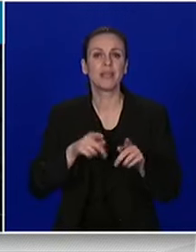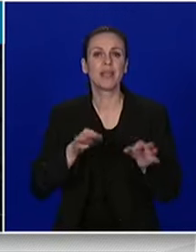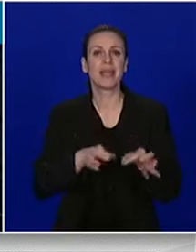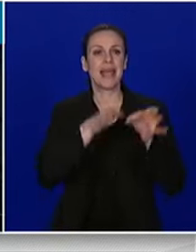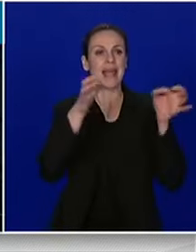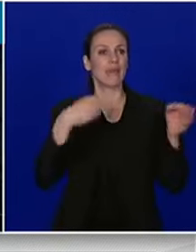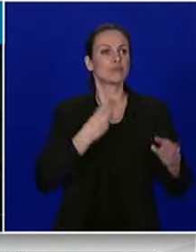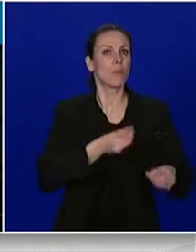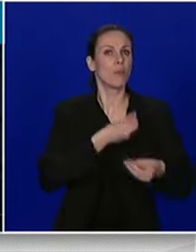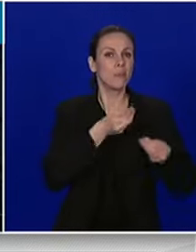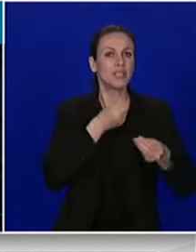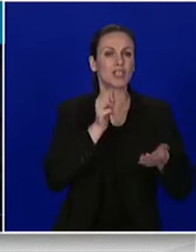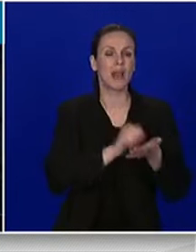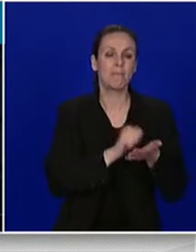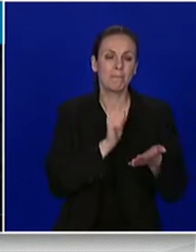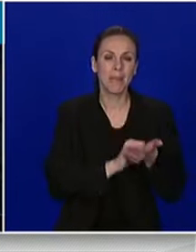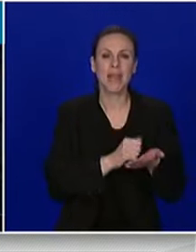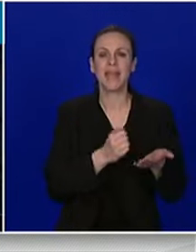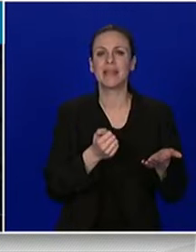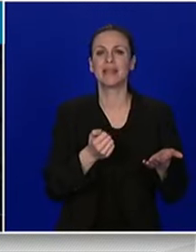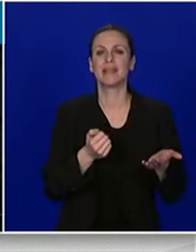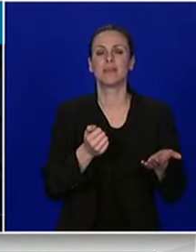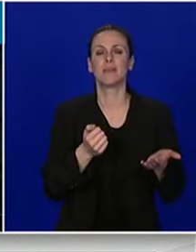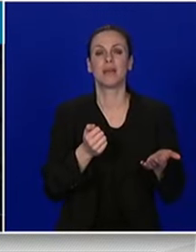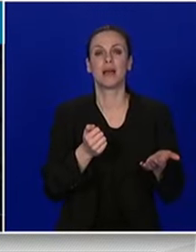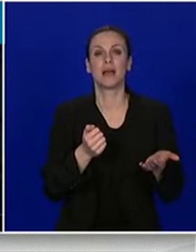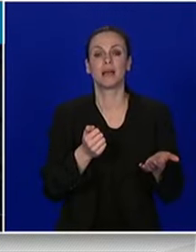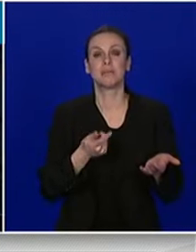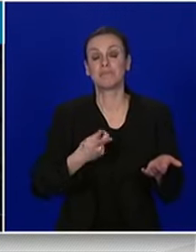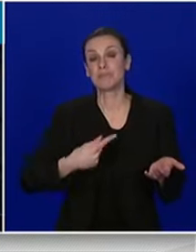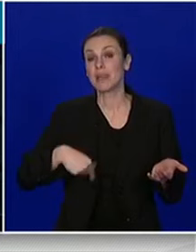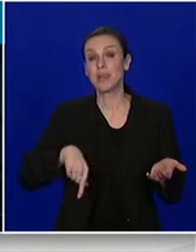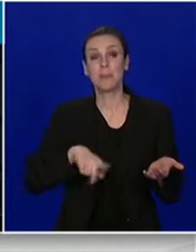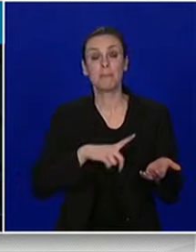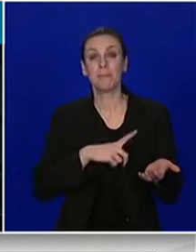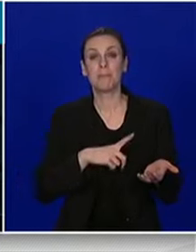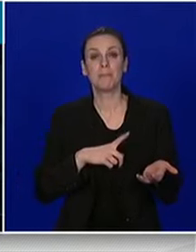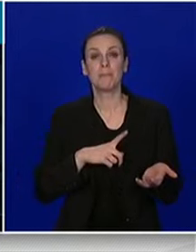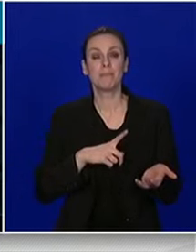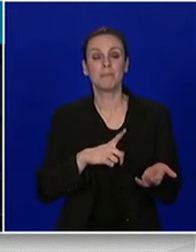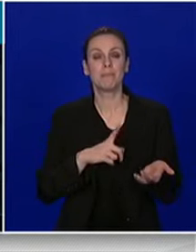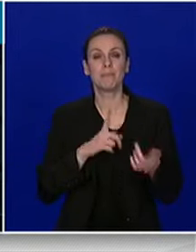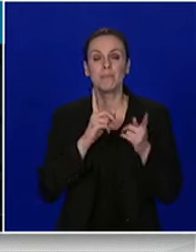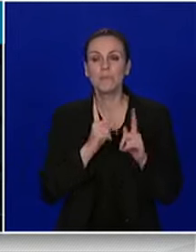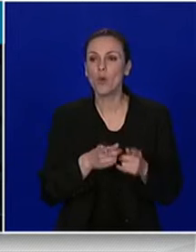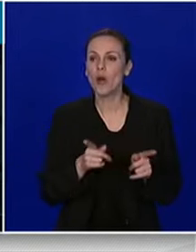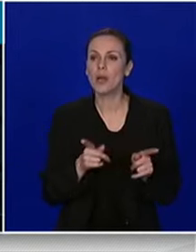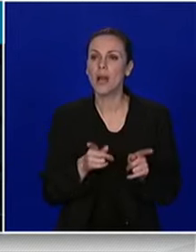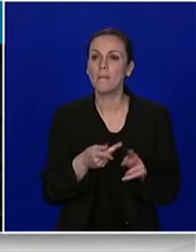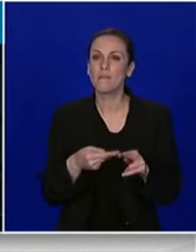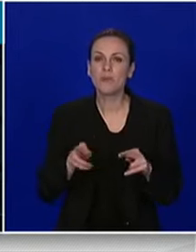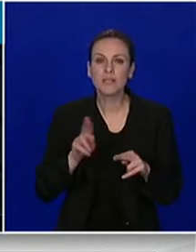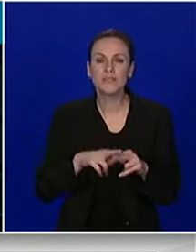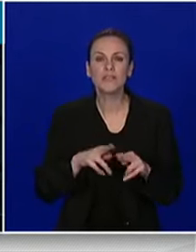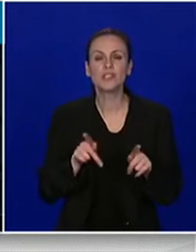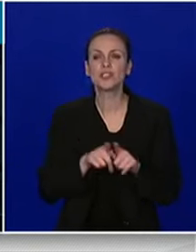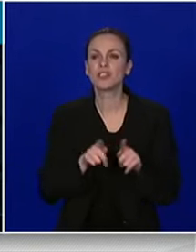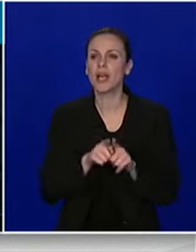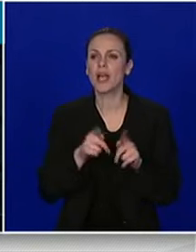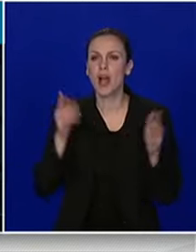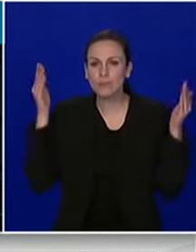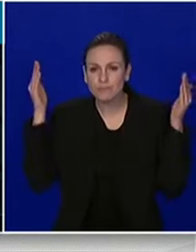istupa, medijskih nastupa, dakle, mi moramo stvar više orijentirati prema